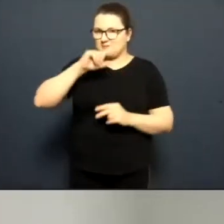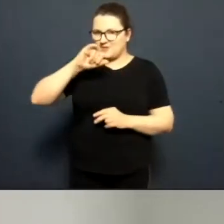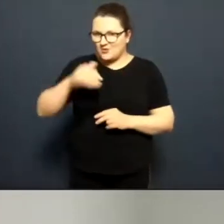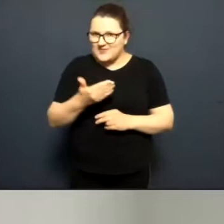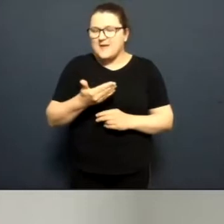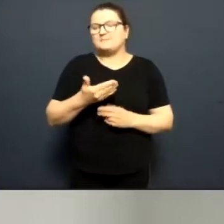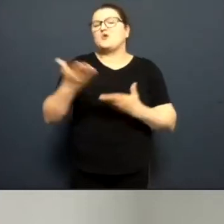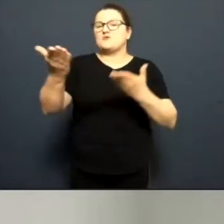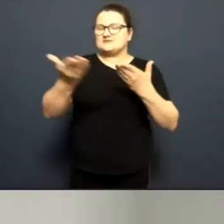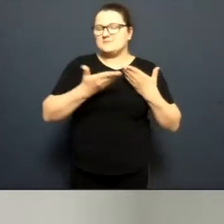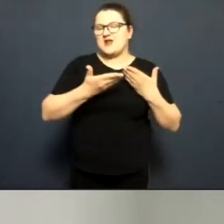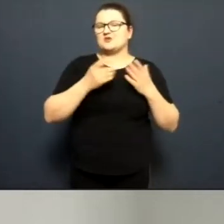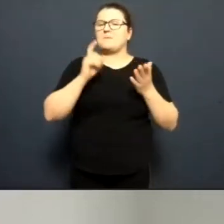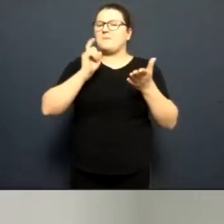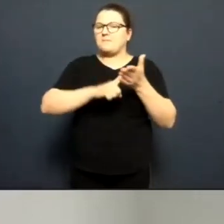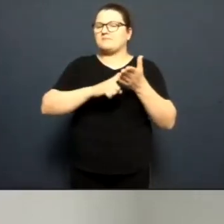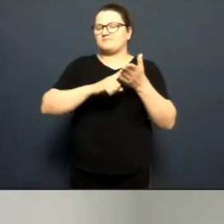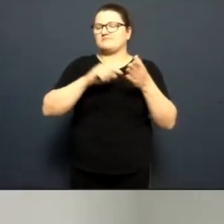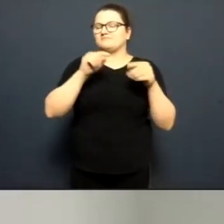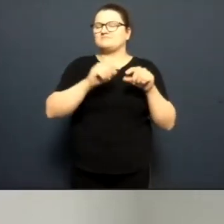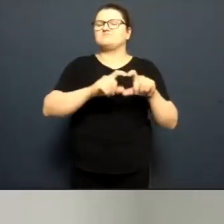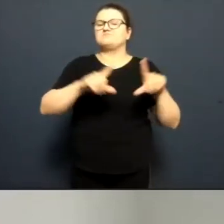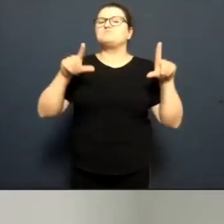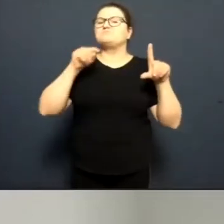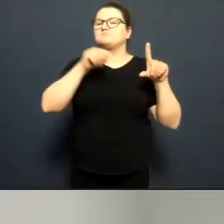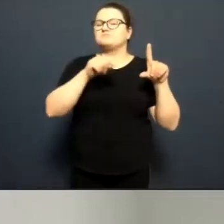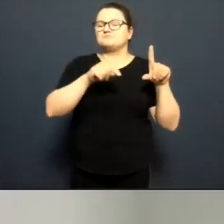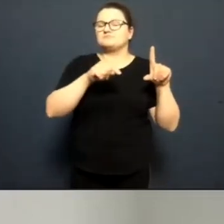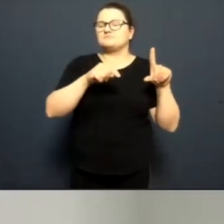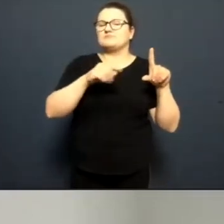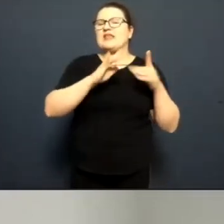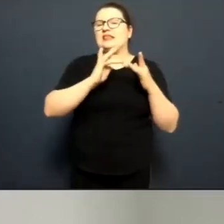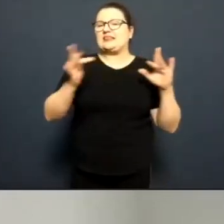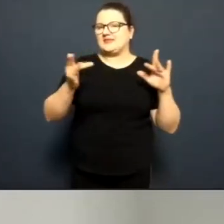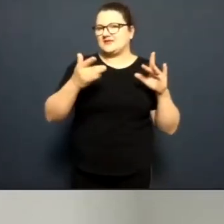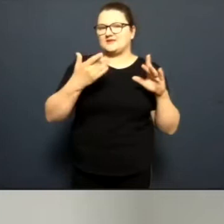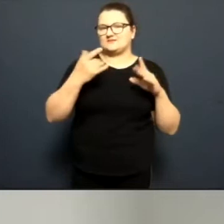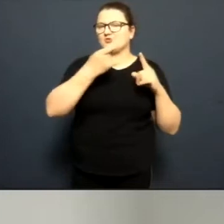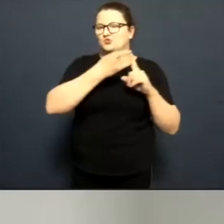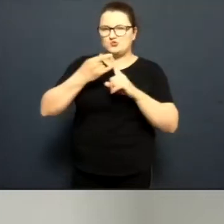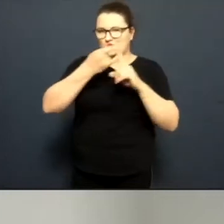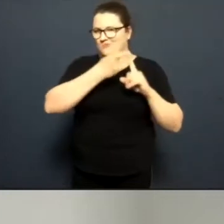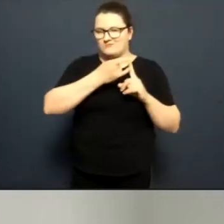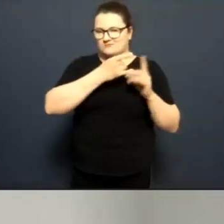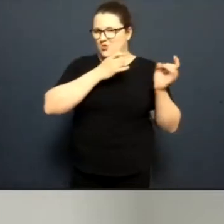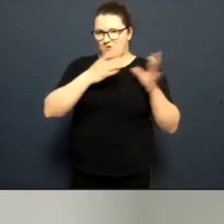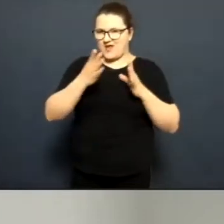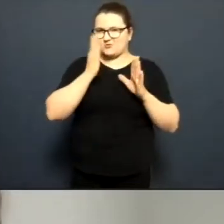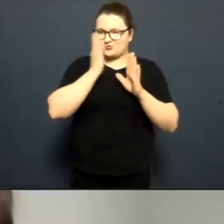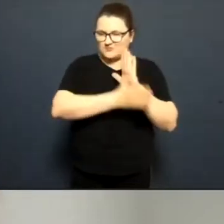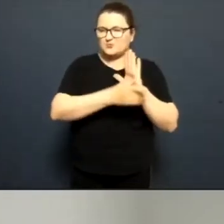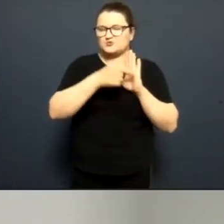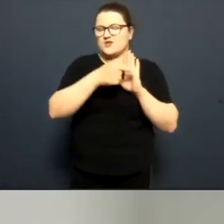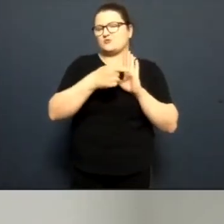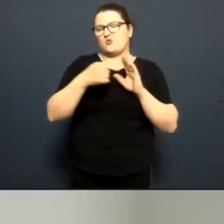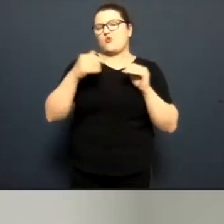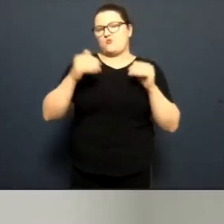migowy, to zapraszam, aby kliknąć na link do bezpośredniego łączenia na Zoomie. Dlatego, że